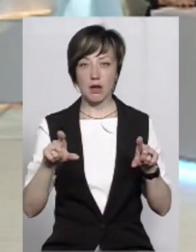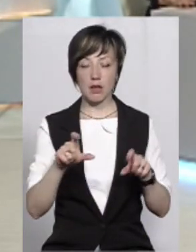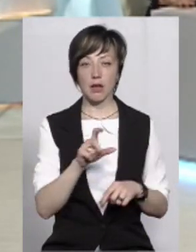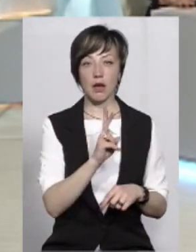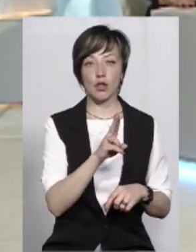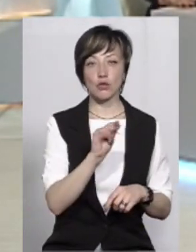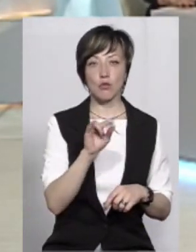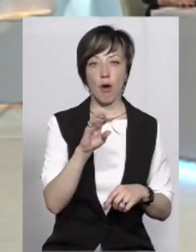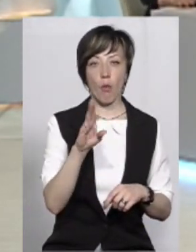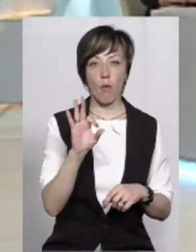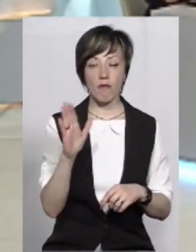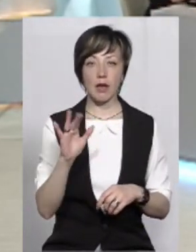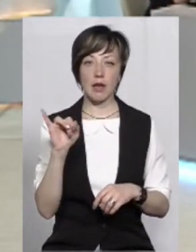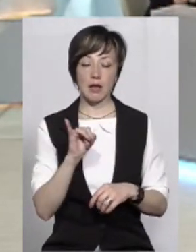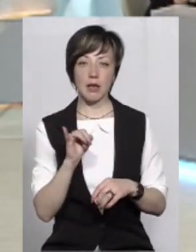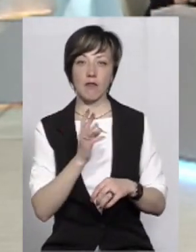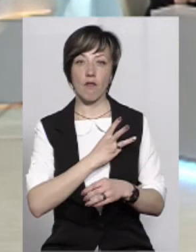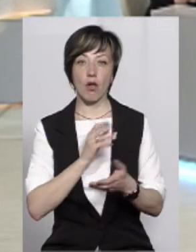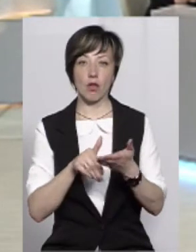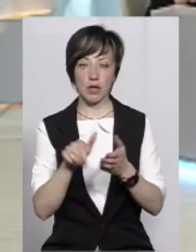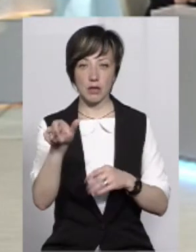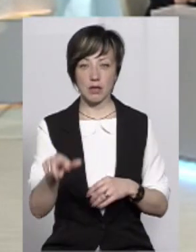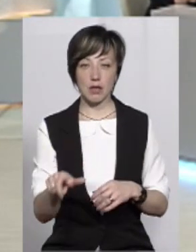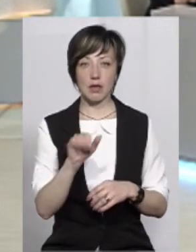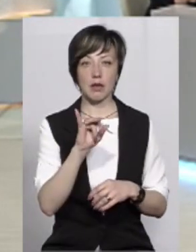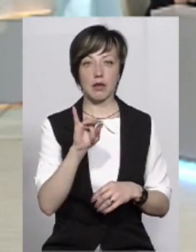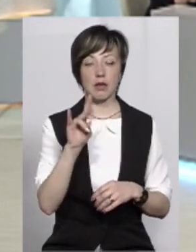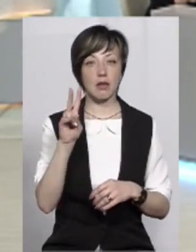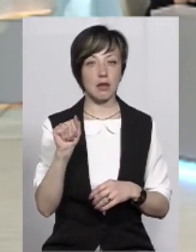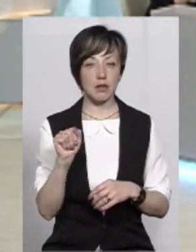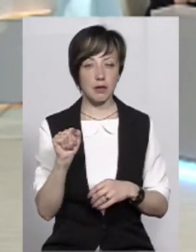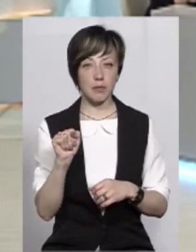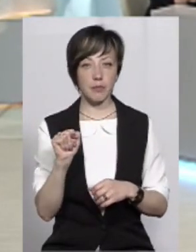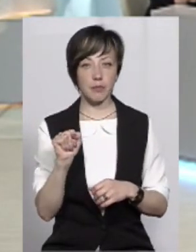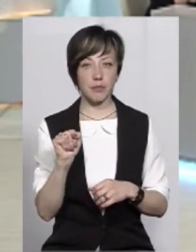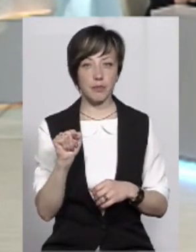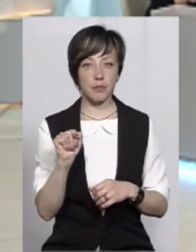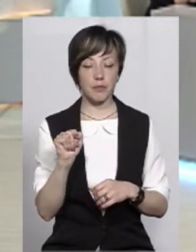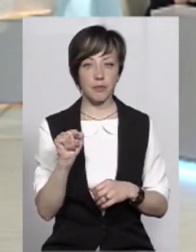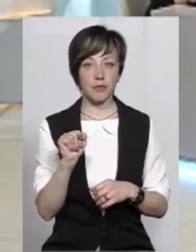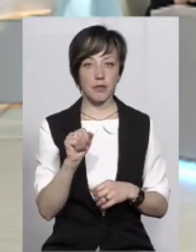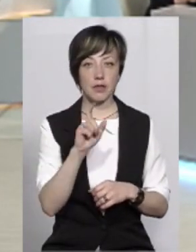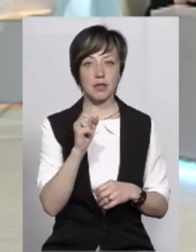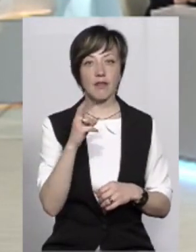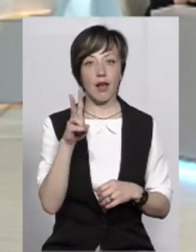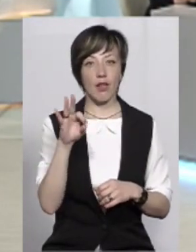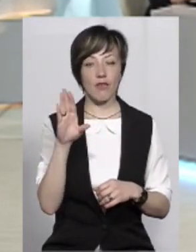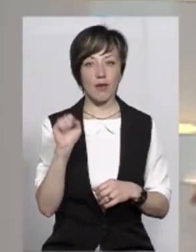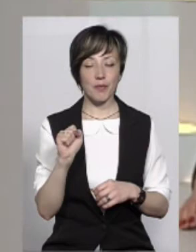лікарні Кирило Чумаков і волонтерка Ірина